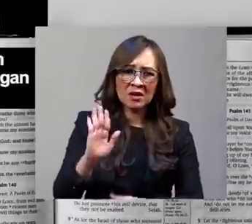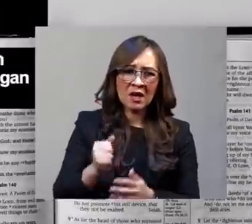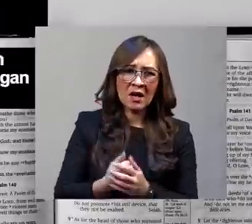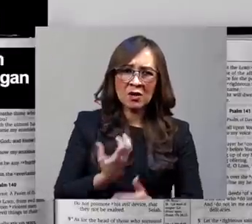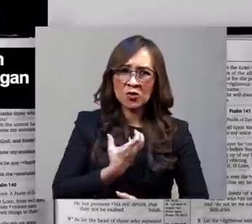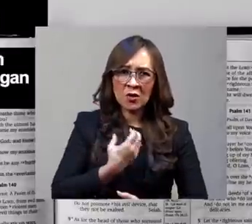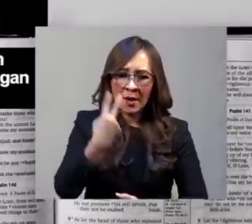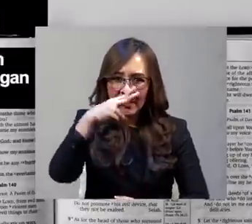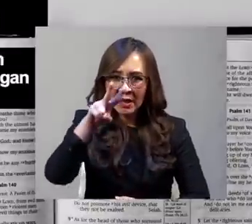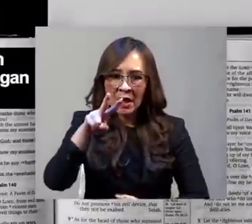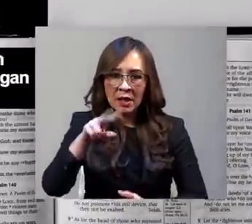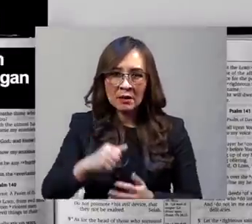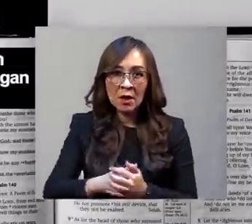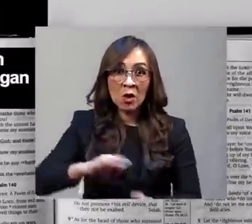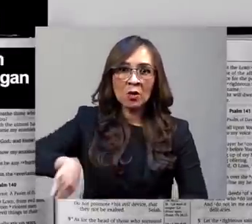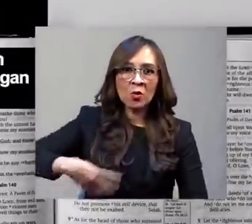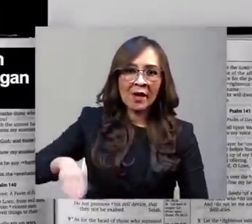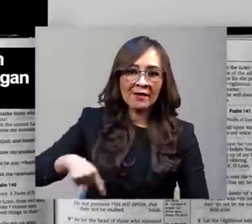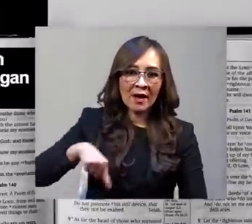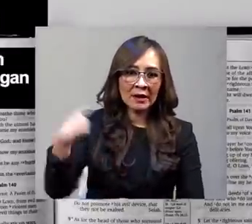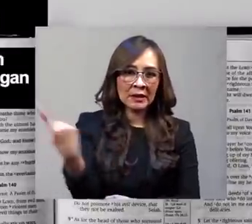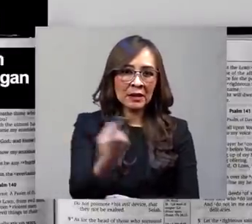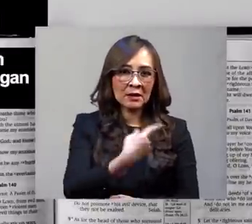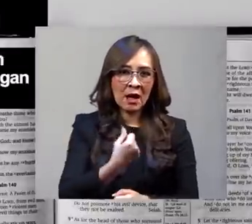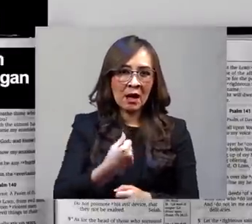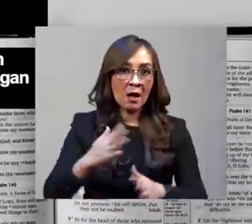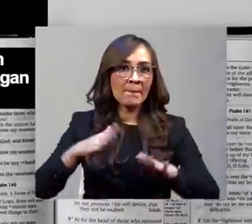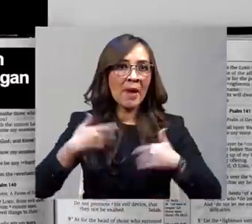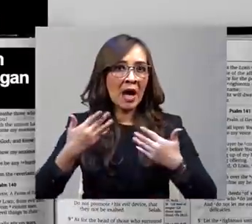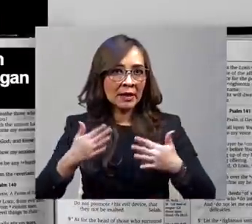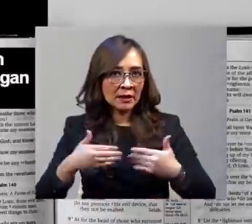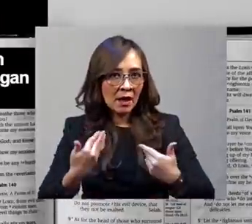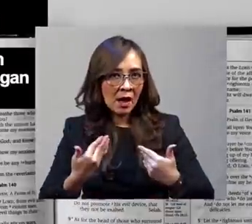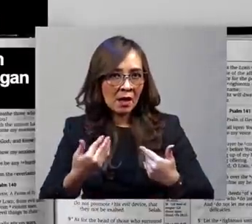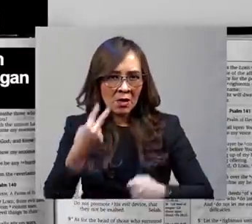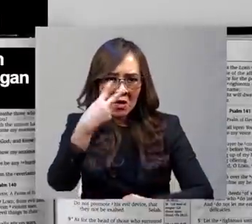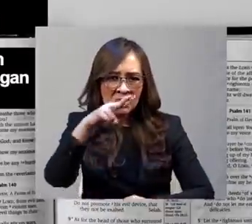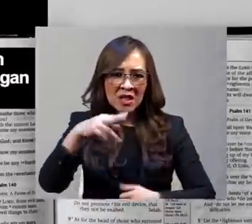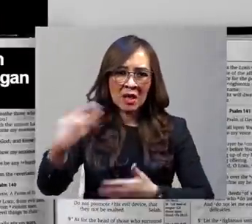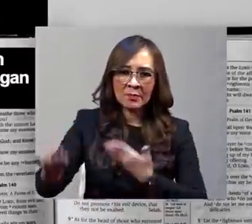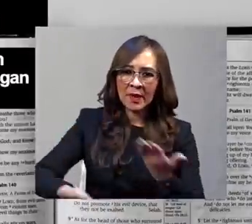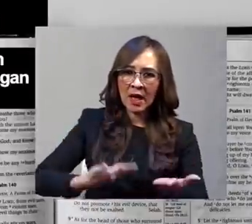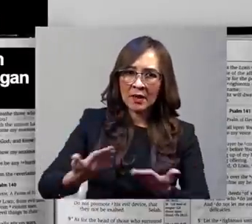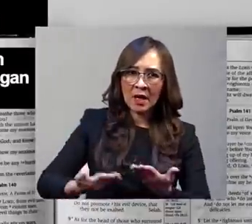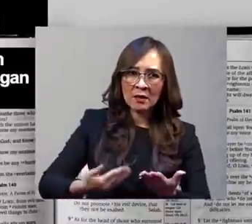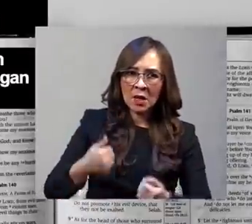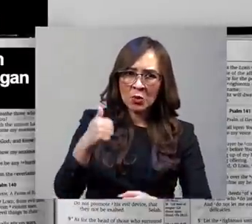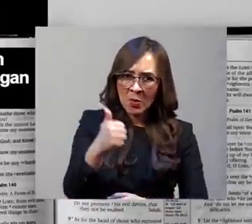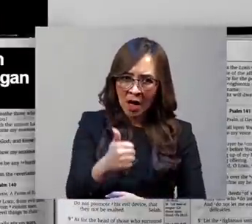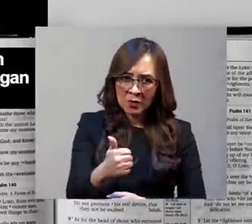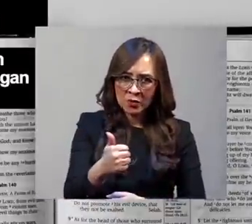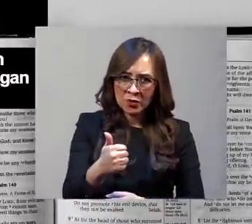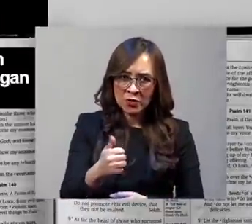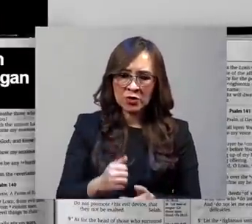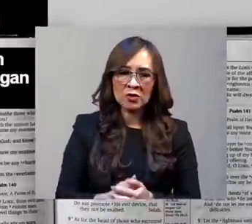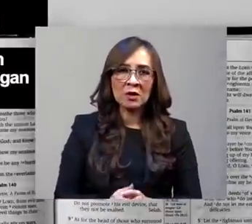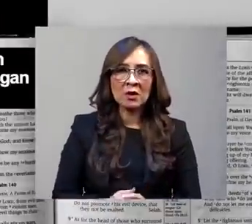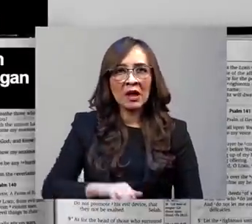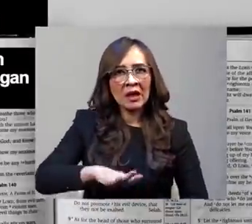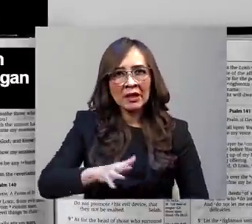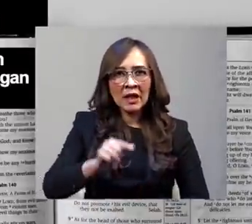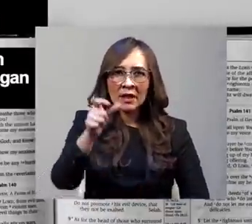hidupmu diberkati. Ada orang-orang yang gak suka lihat pelayananmu dipakai Tuhan. Sehingga ada orang-orang yang mulutnya pedas,